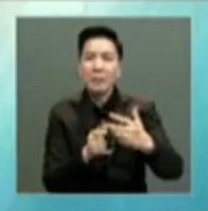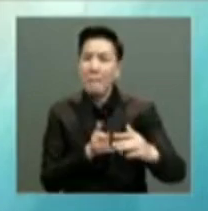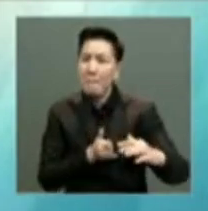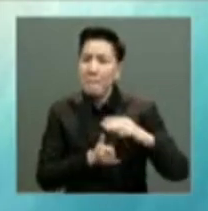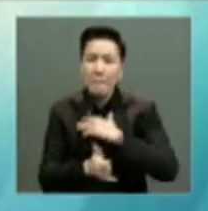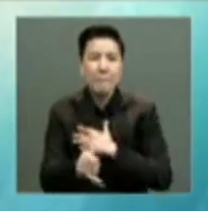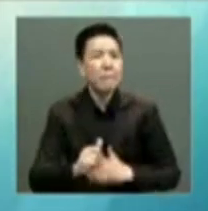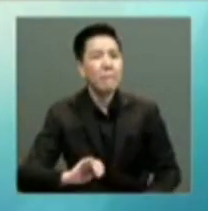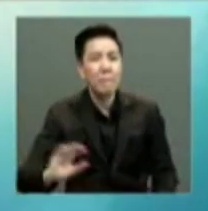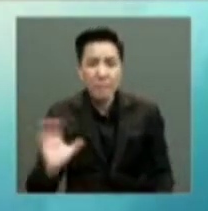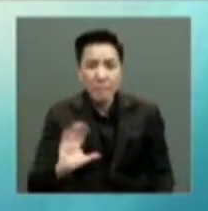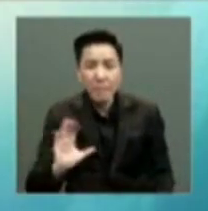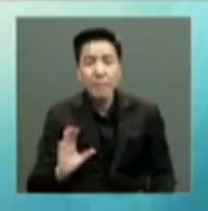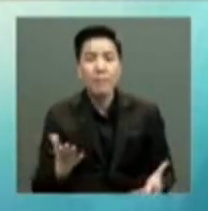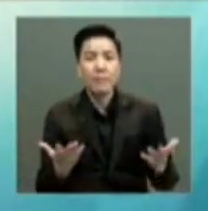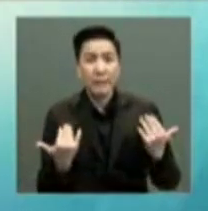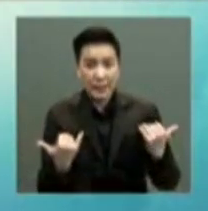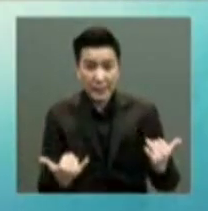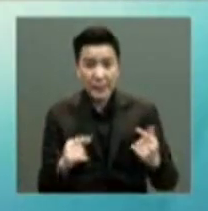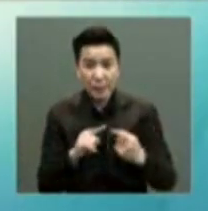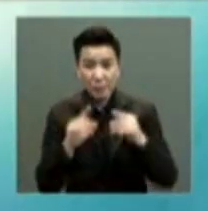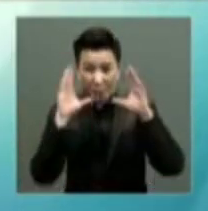ข้อนี้มันก็ไม่น่าที่จะต้องไปเลยนะครับ 3